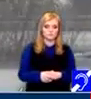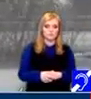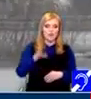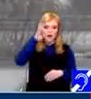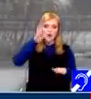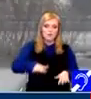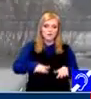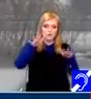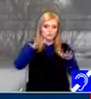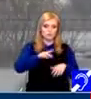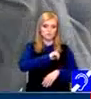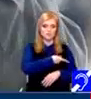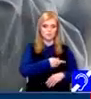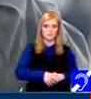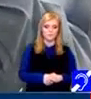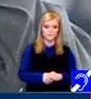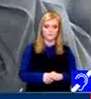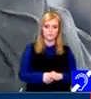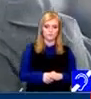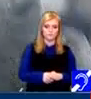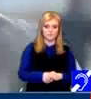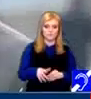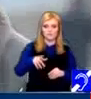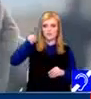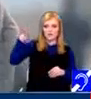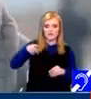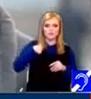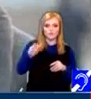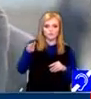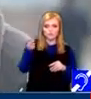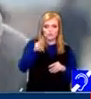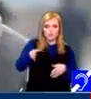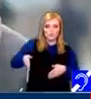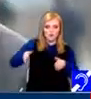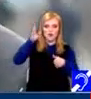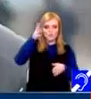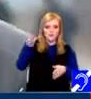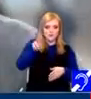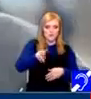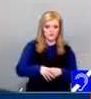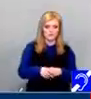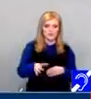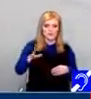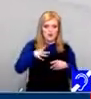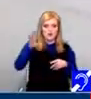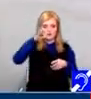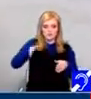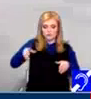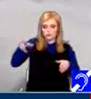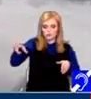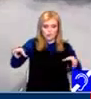A crescut apa mare. Vine de la Cormoș, pe râul aia, și de la Vețan are trei pe râu care vine și adune